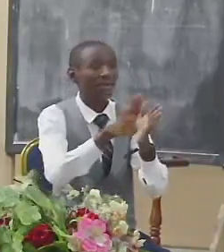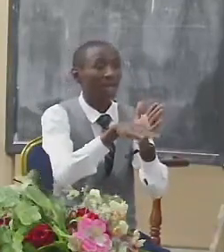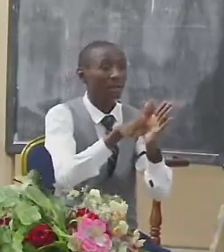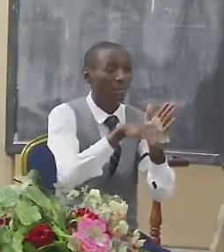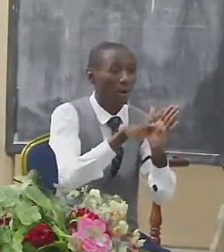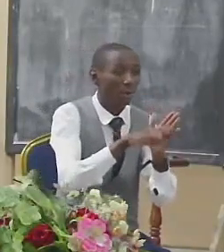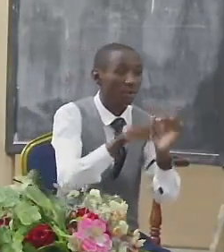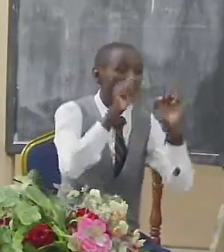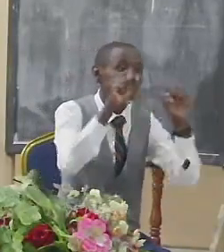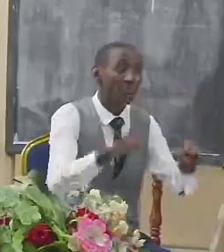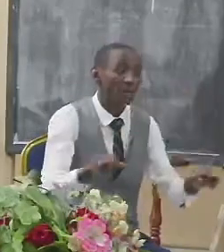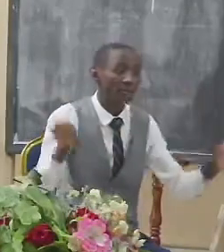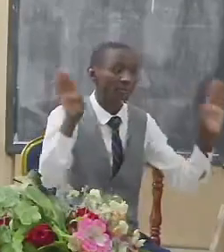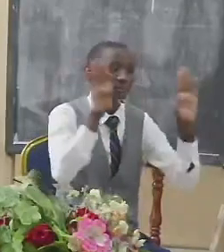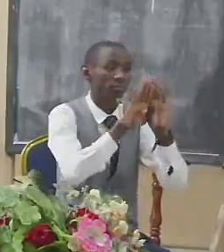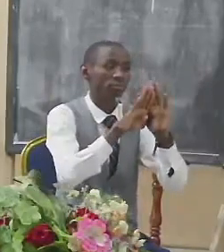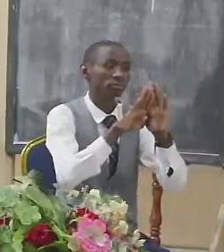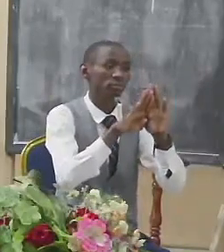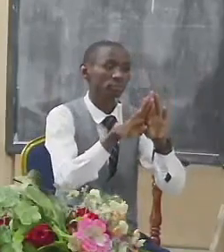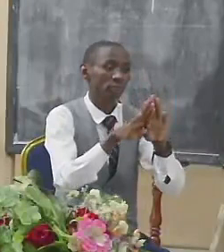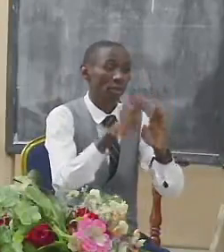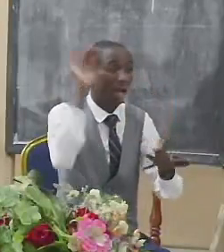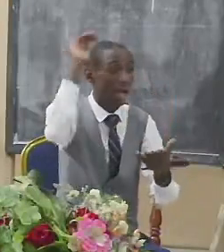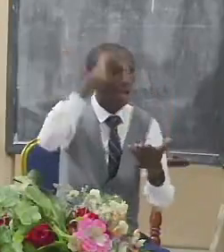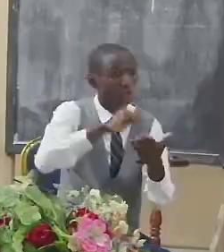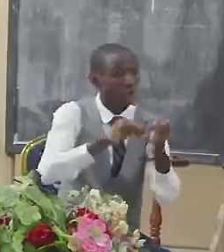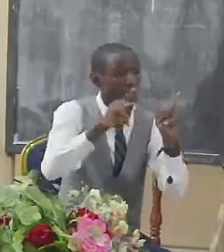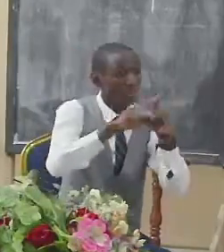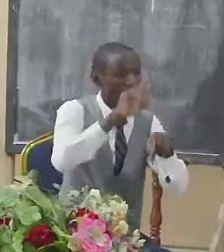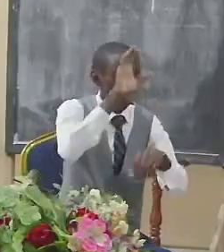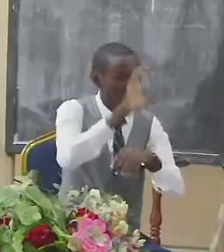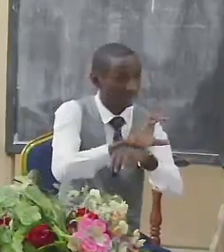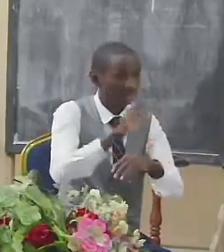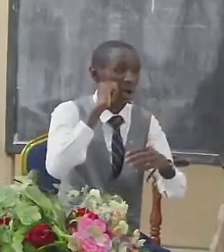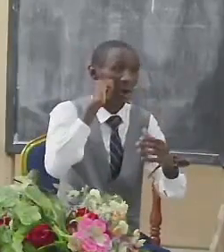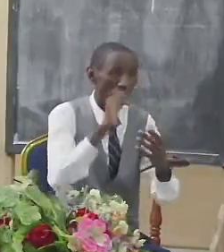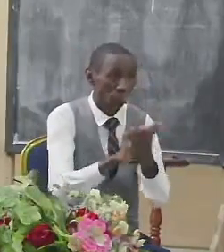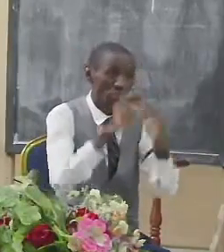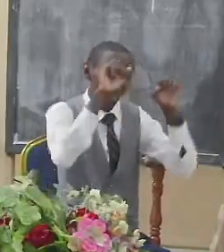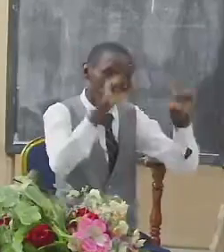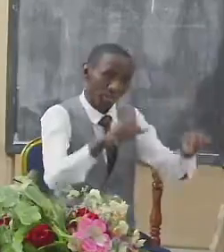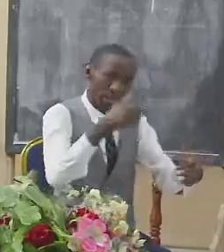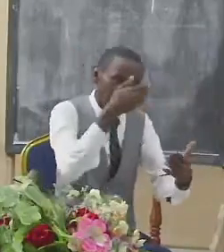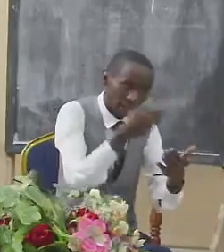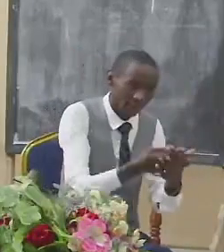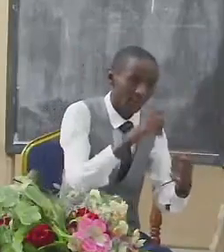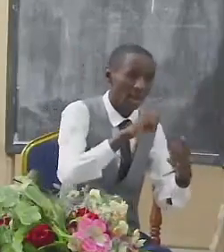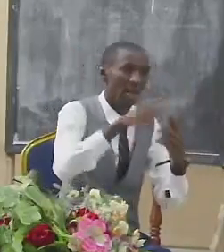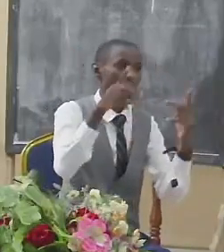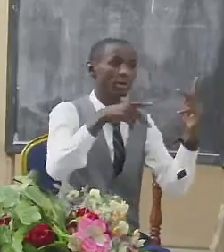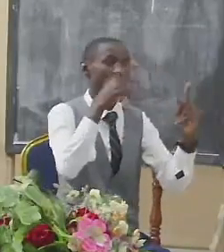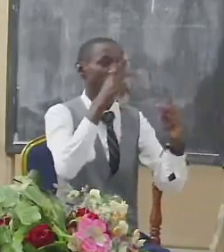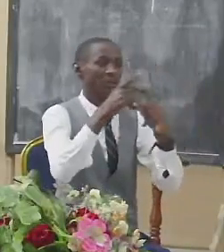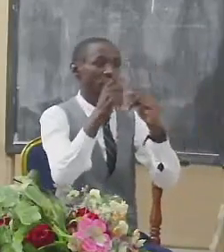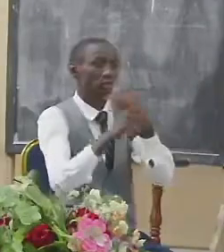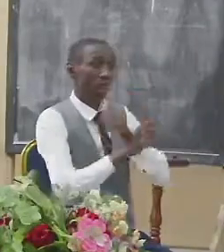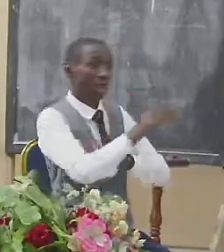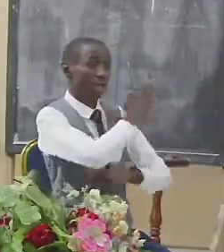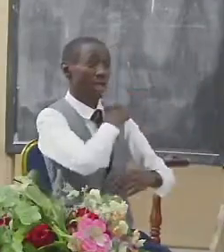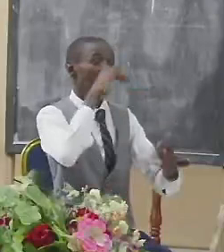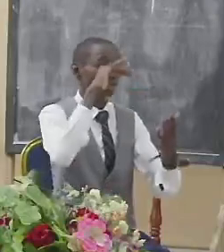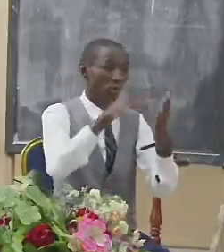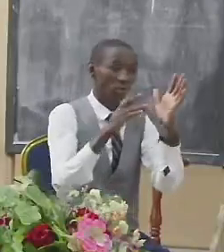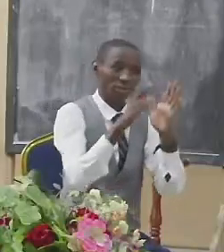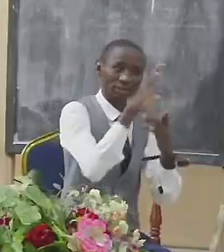milango inaweza fungwa et l'église épouse na kanisa bibi harusi anaweza kufikia ukamilifu wake Christ, na